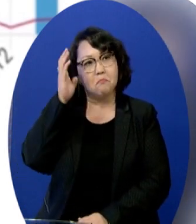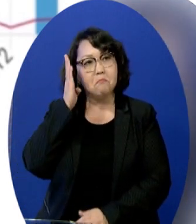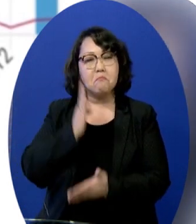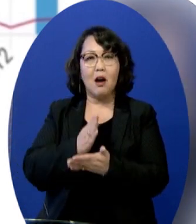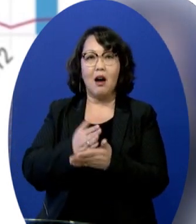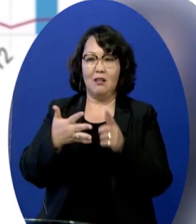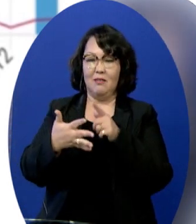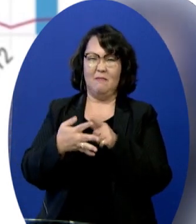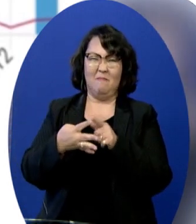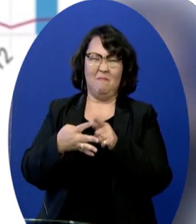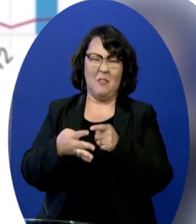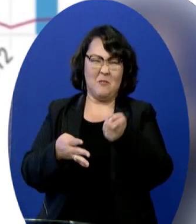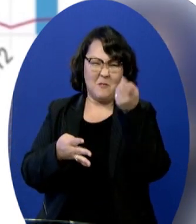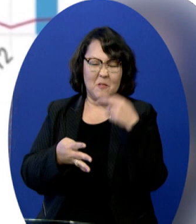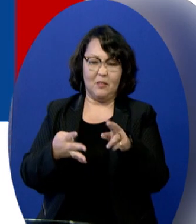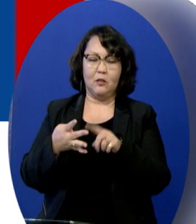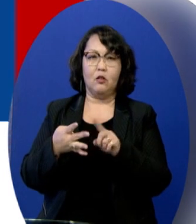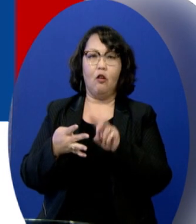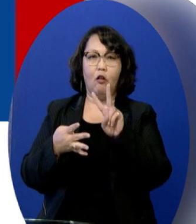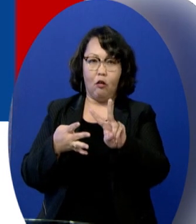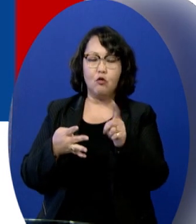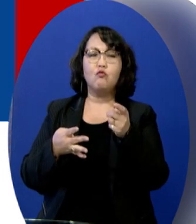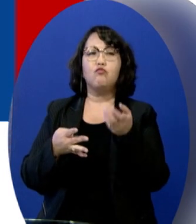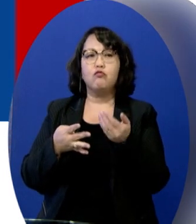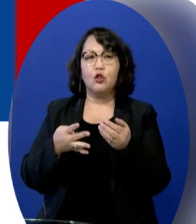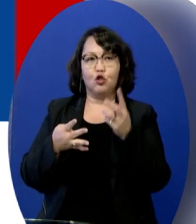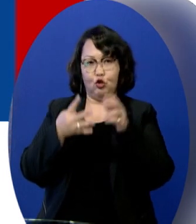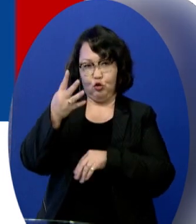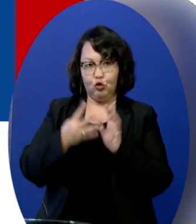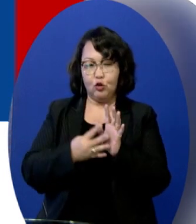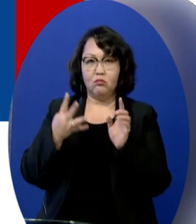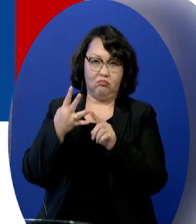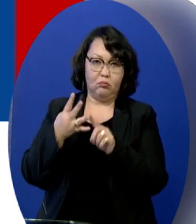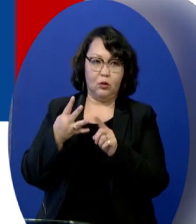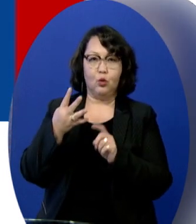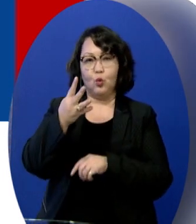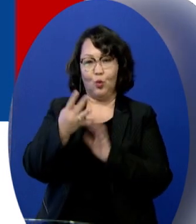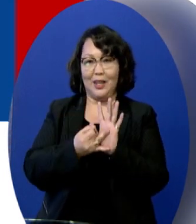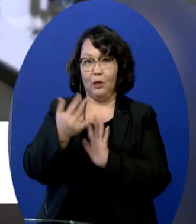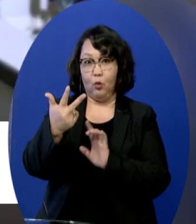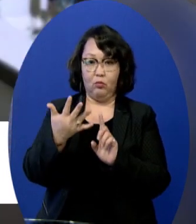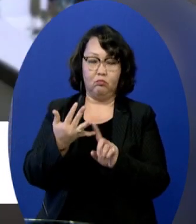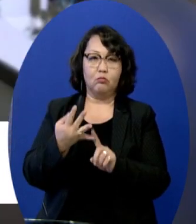хүнд, хоёр нь хүнд, за 49 нь хөндөвтөр, 473 нь хөнгөн гэсэн онцтой байна.